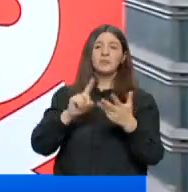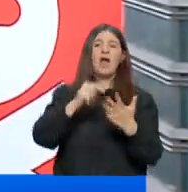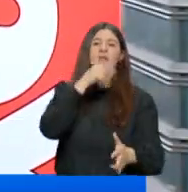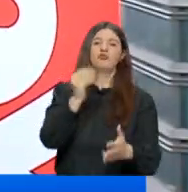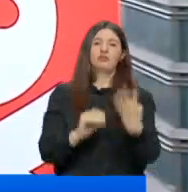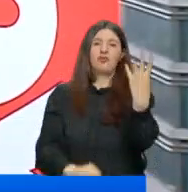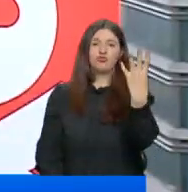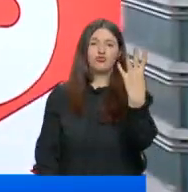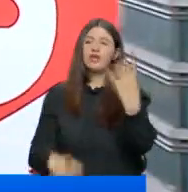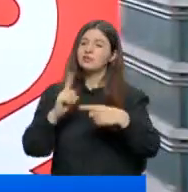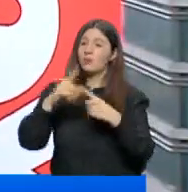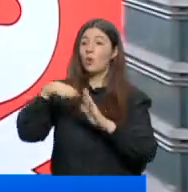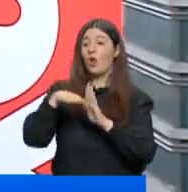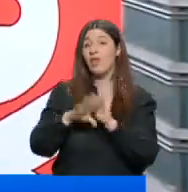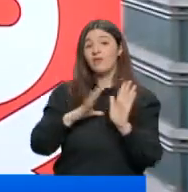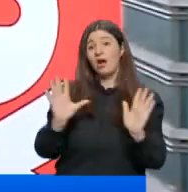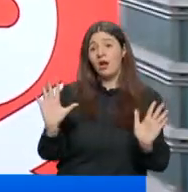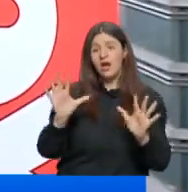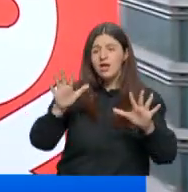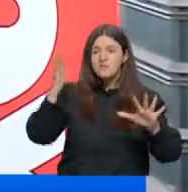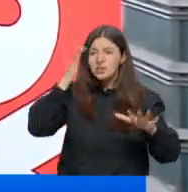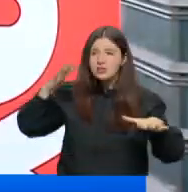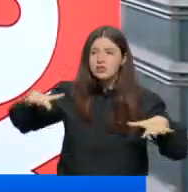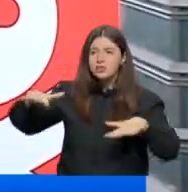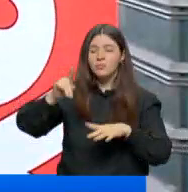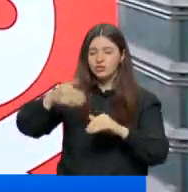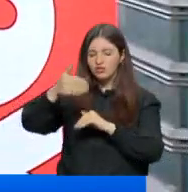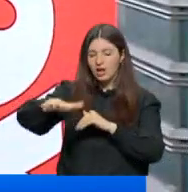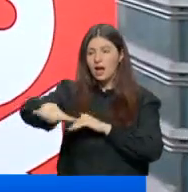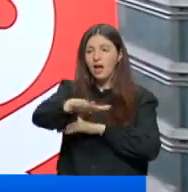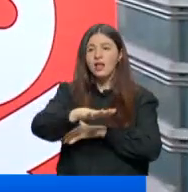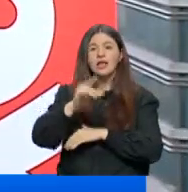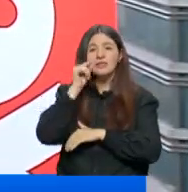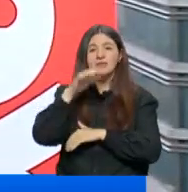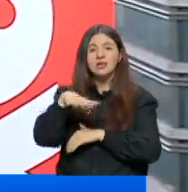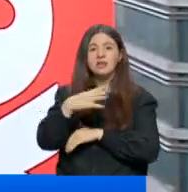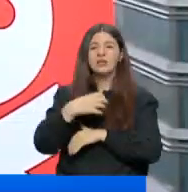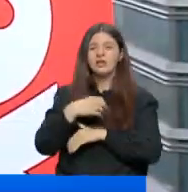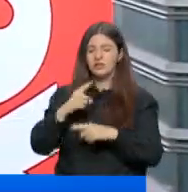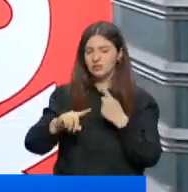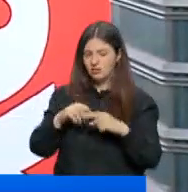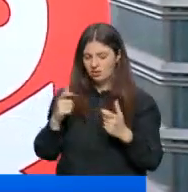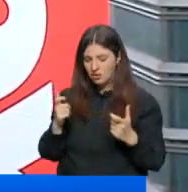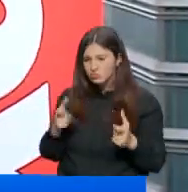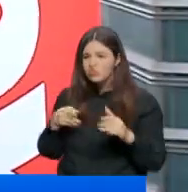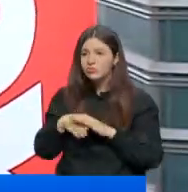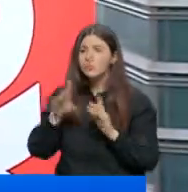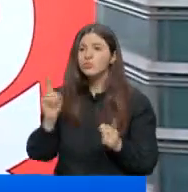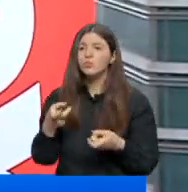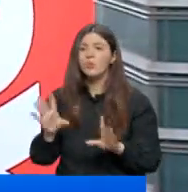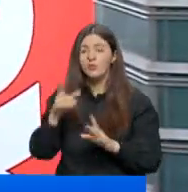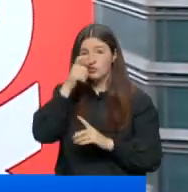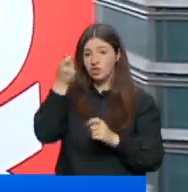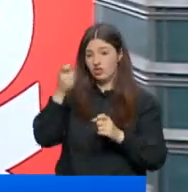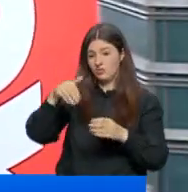erkek olacaksınız. Siyasette böyle bir kural var. Hakim eğilim bu. Şimdi bunun dışında kalan insanlar kendilerine siyaset alanında yer bulamıyorlardı Türkiye İşçi